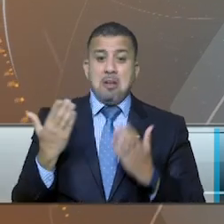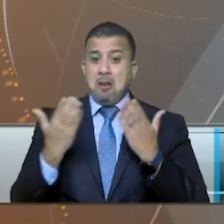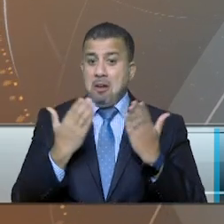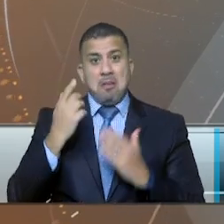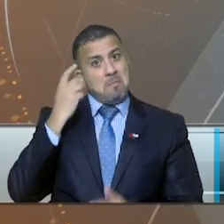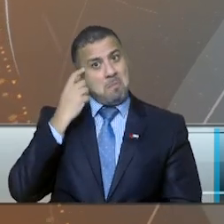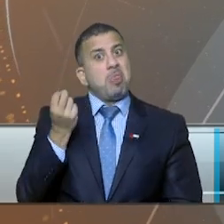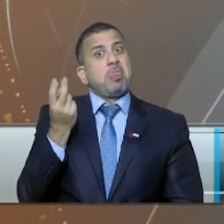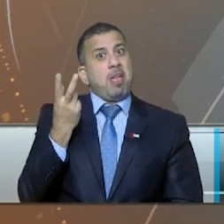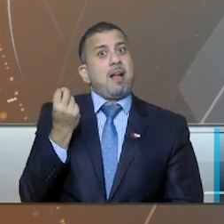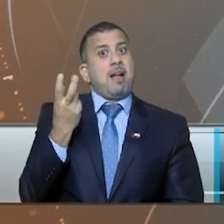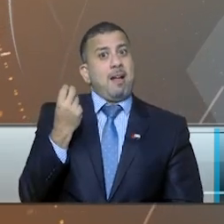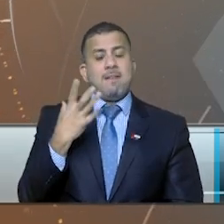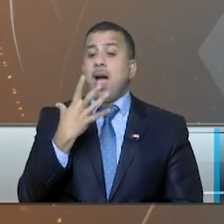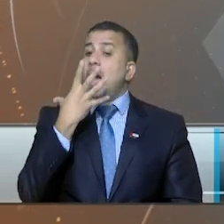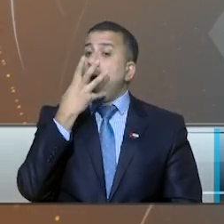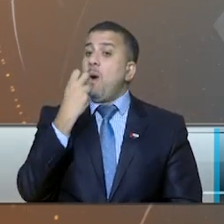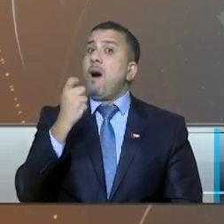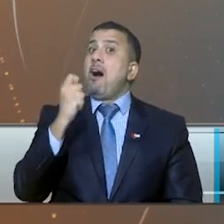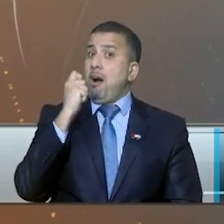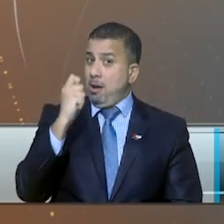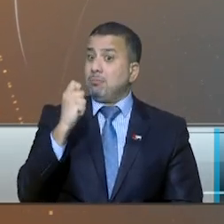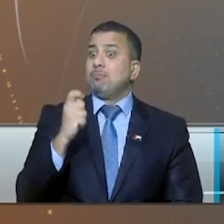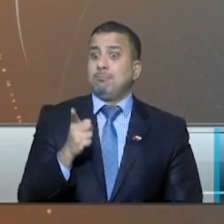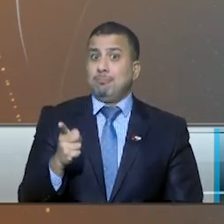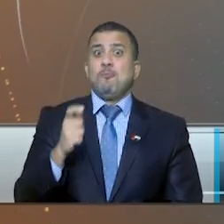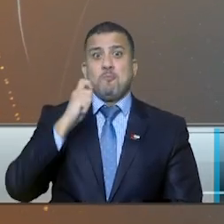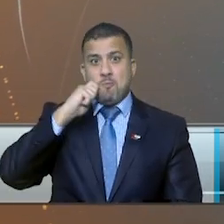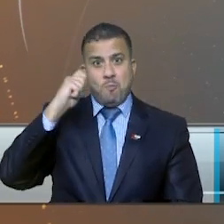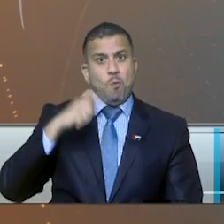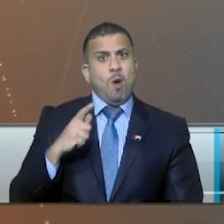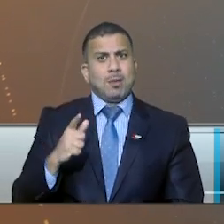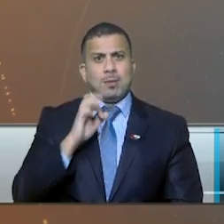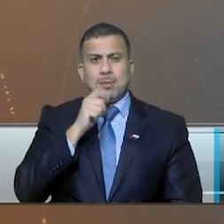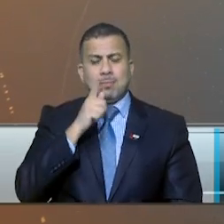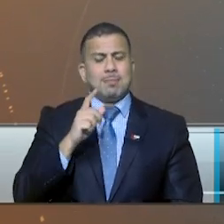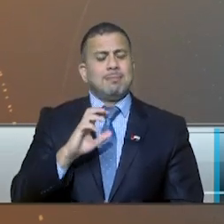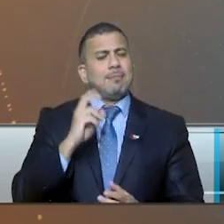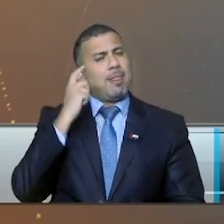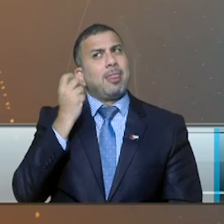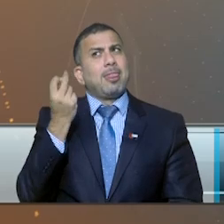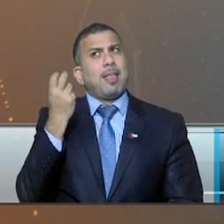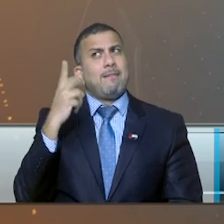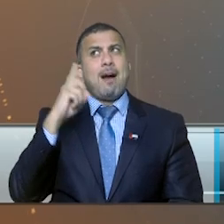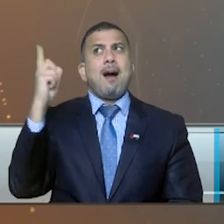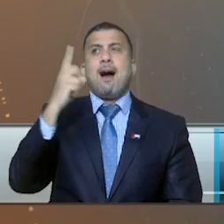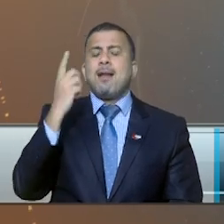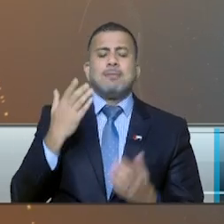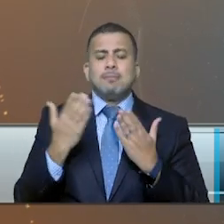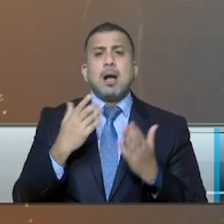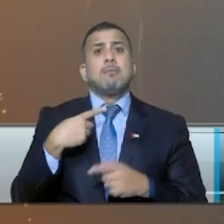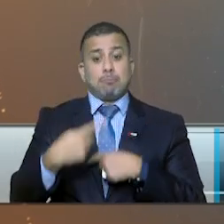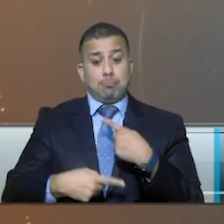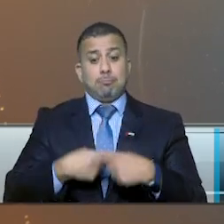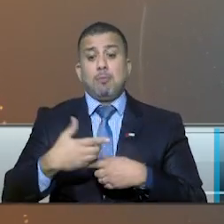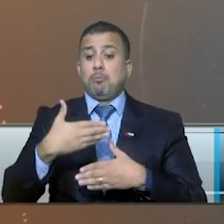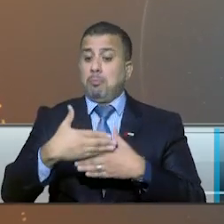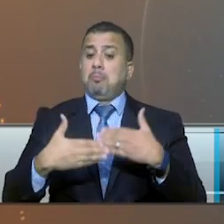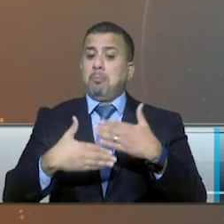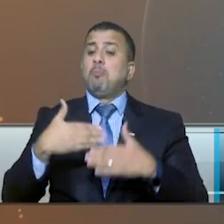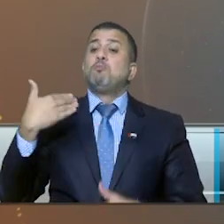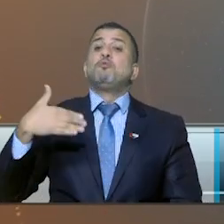ومثقف معتز بهويته وقادر على استيعاب ثقافات العالم وقادر على الاستمرار في بناء